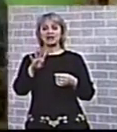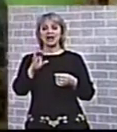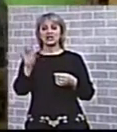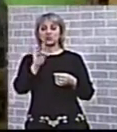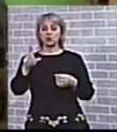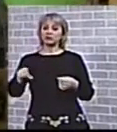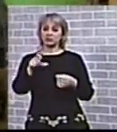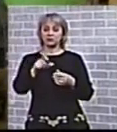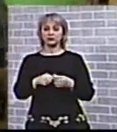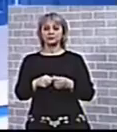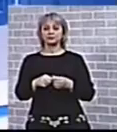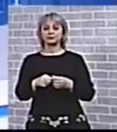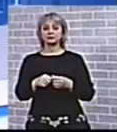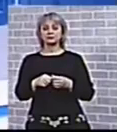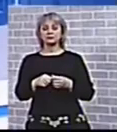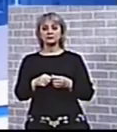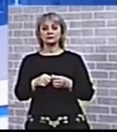24, Ростов-на-Дону.